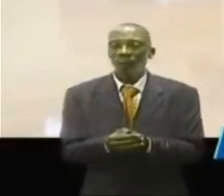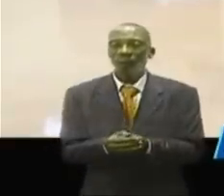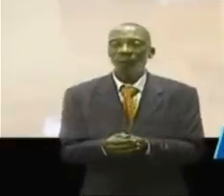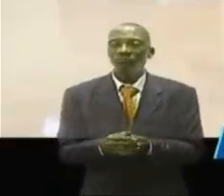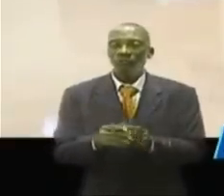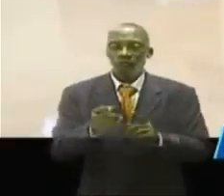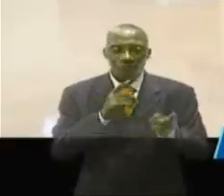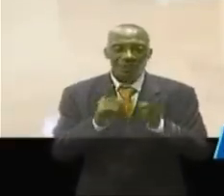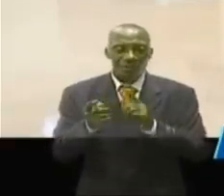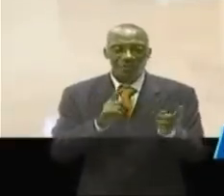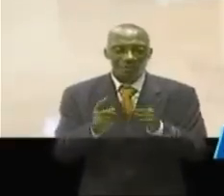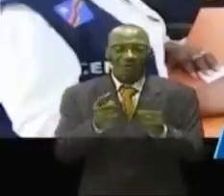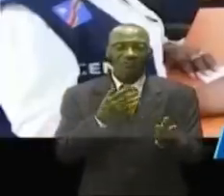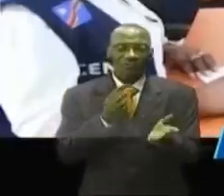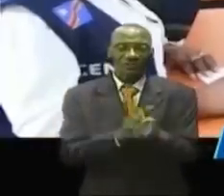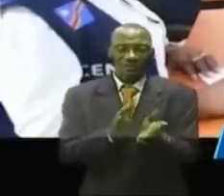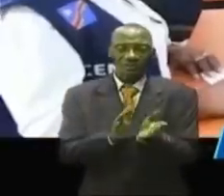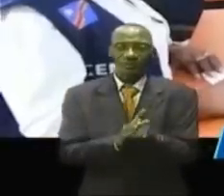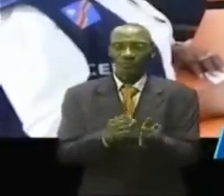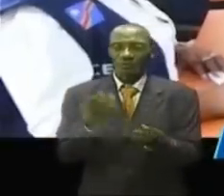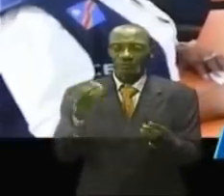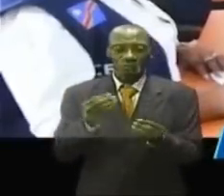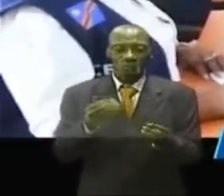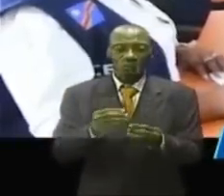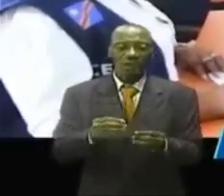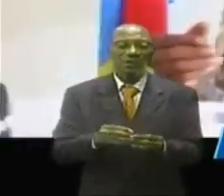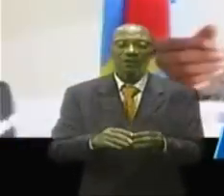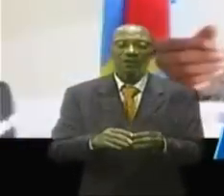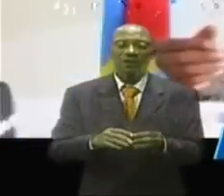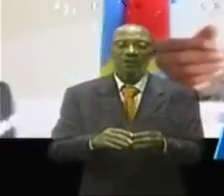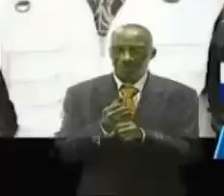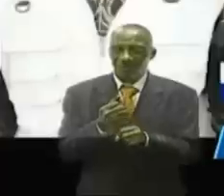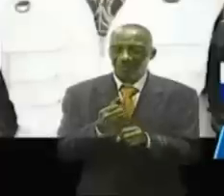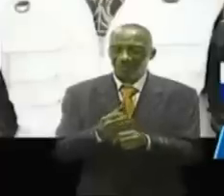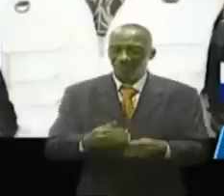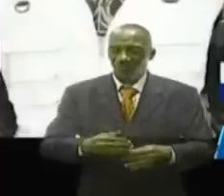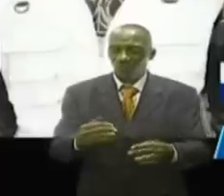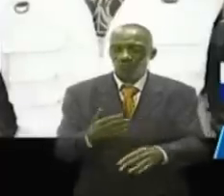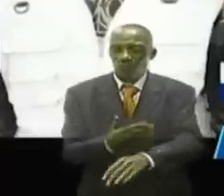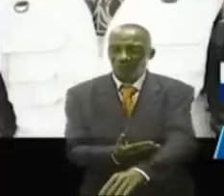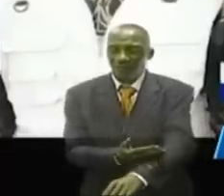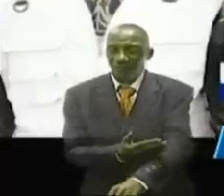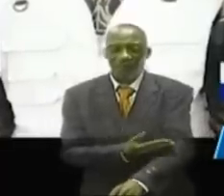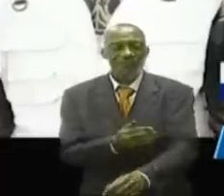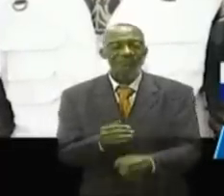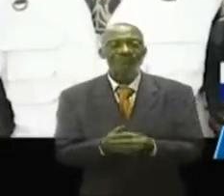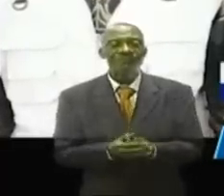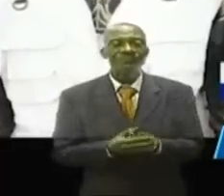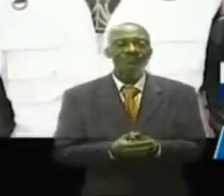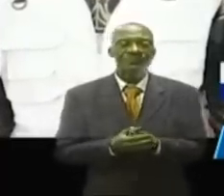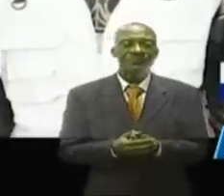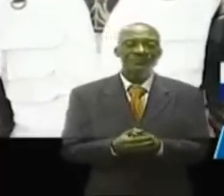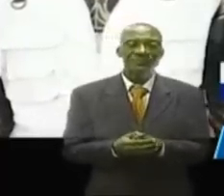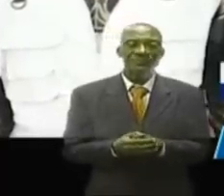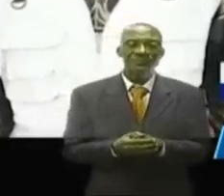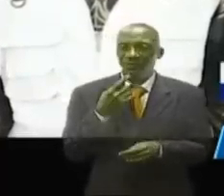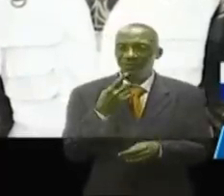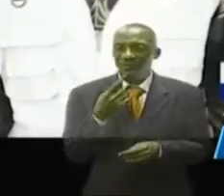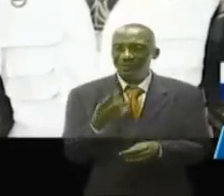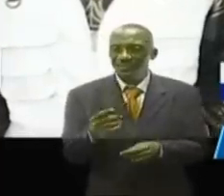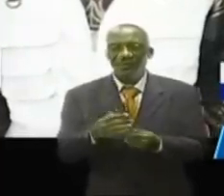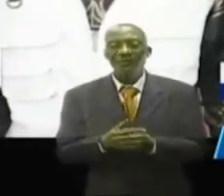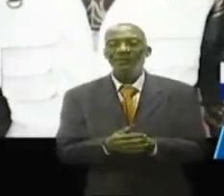Christophe Basséaninanga pour la sécurisation des opérations dans son entité. Nous avons eu à remercier d'abord son excellence monsieur le